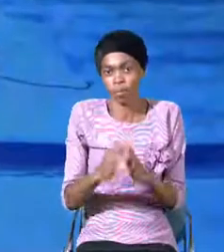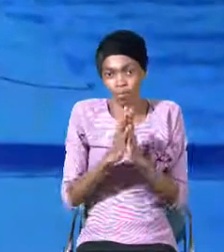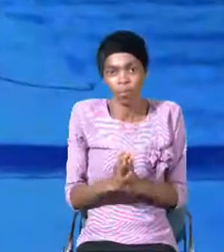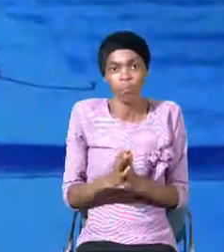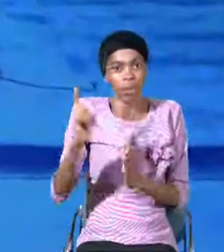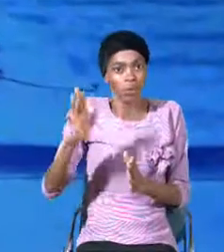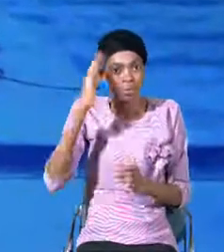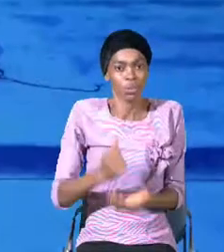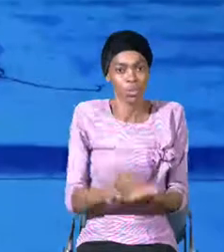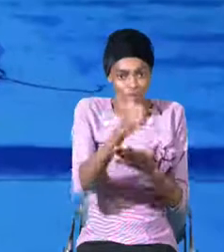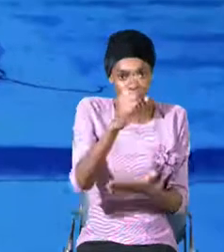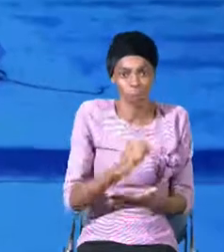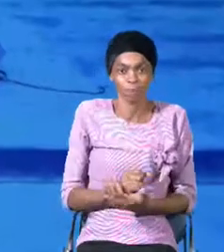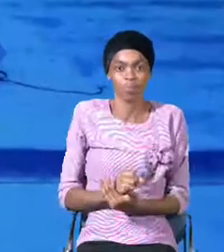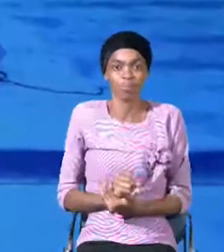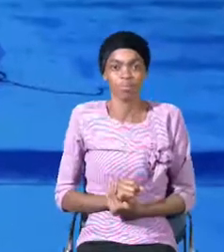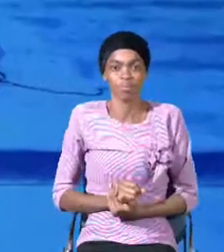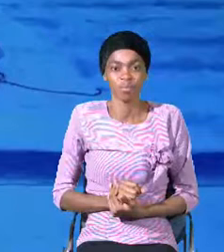Il t'aidera.